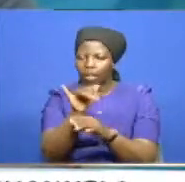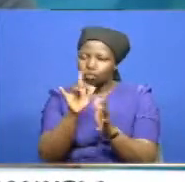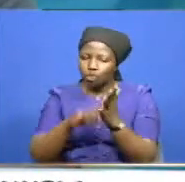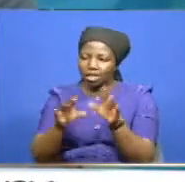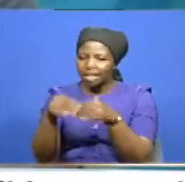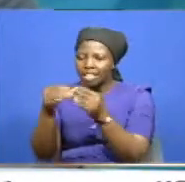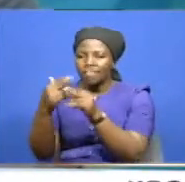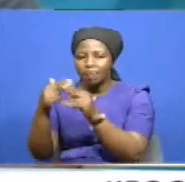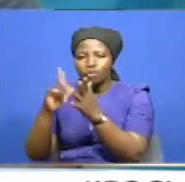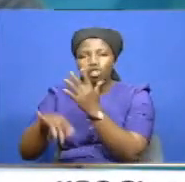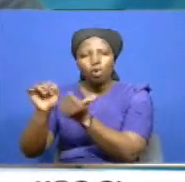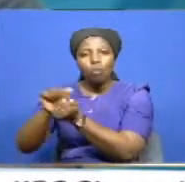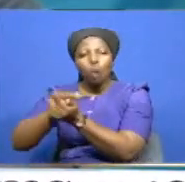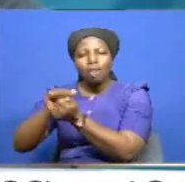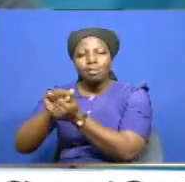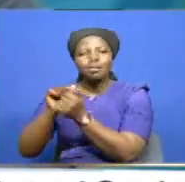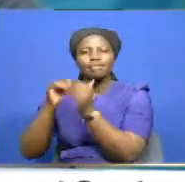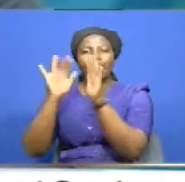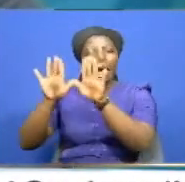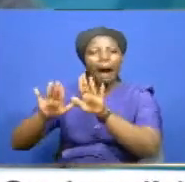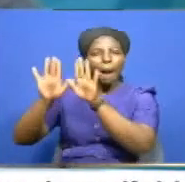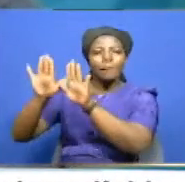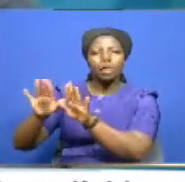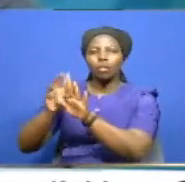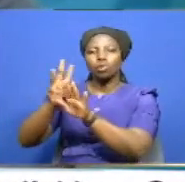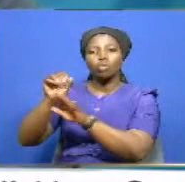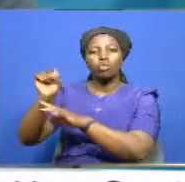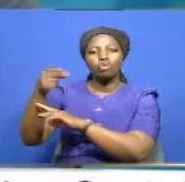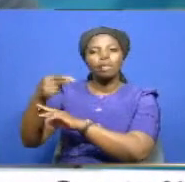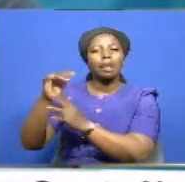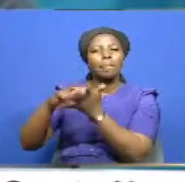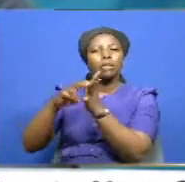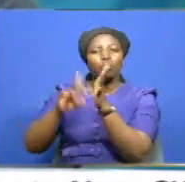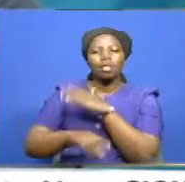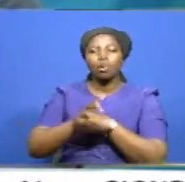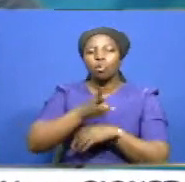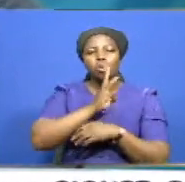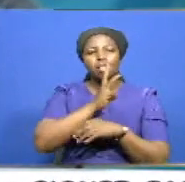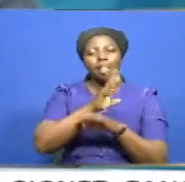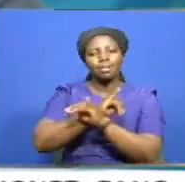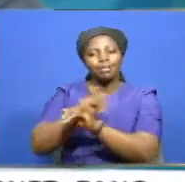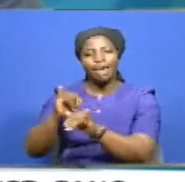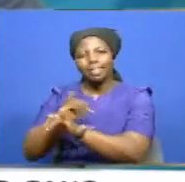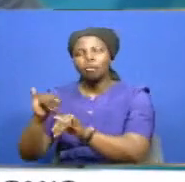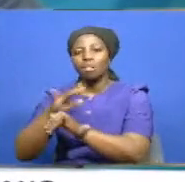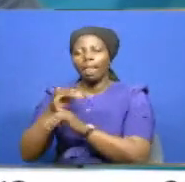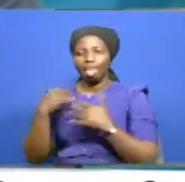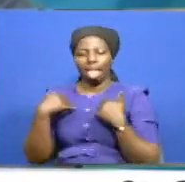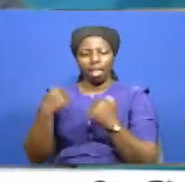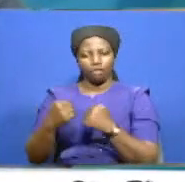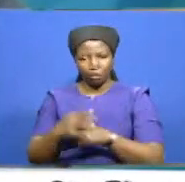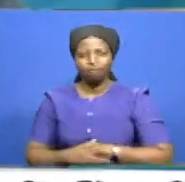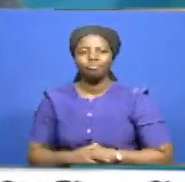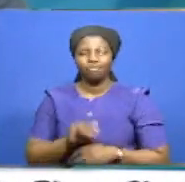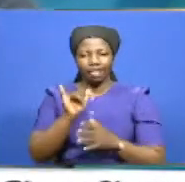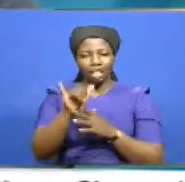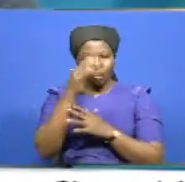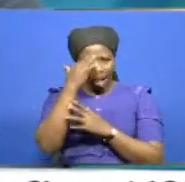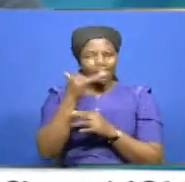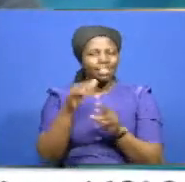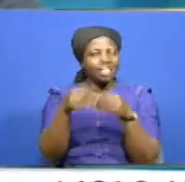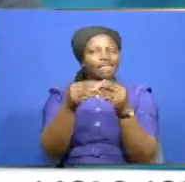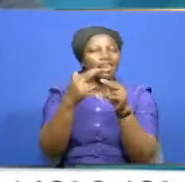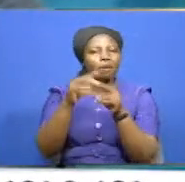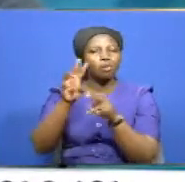it wash means water and sanitation and health. But it was well, shortened into a wash campaign. So it has been the your